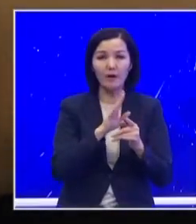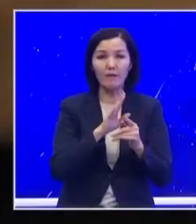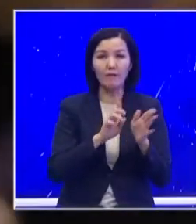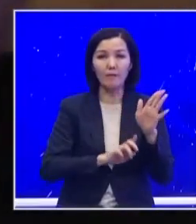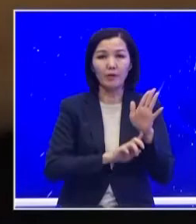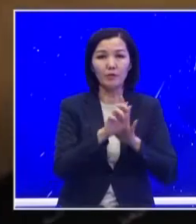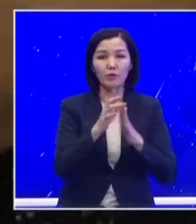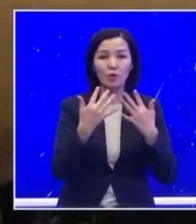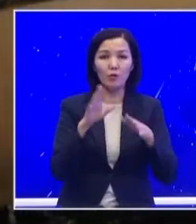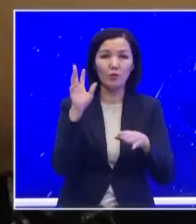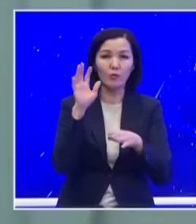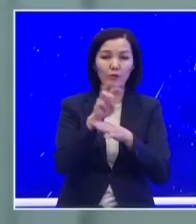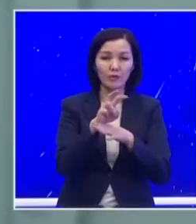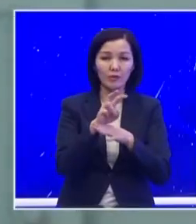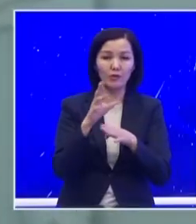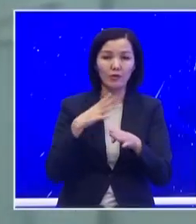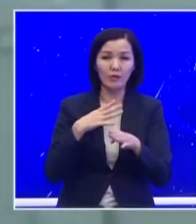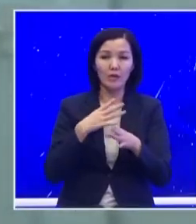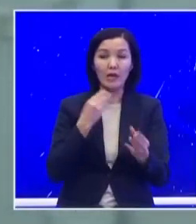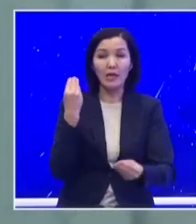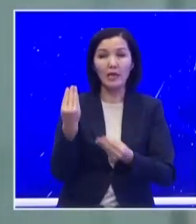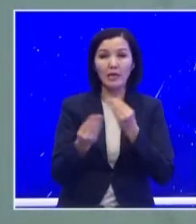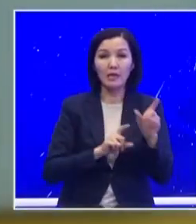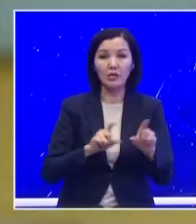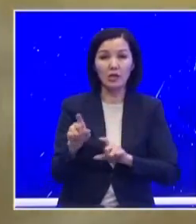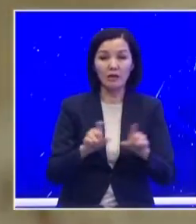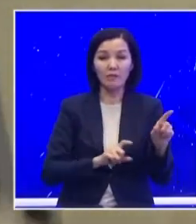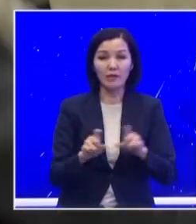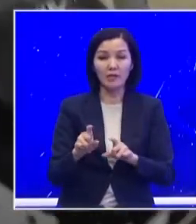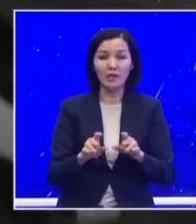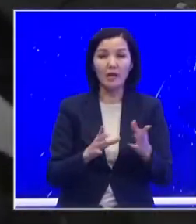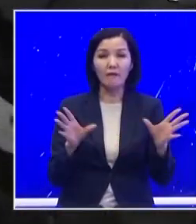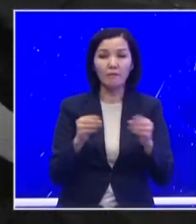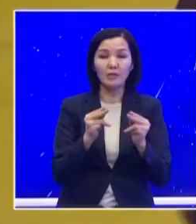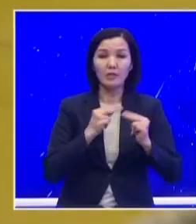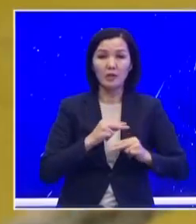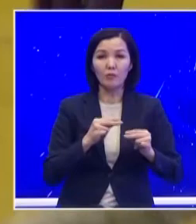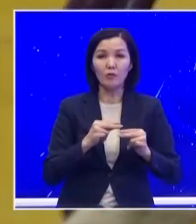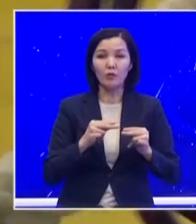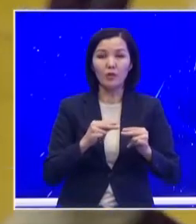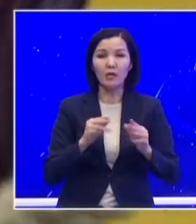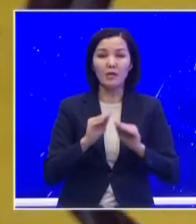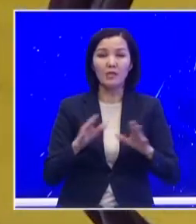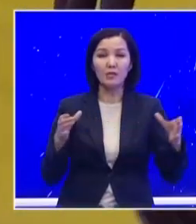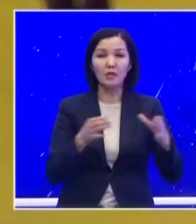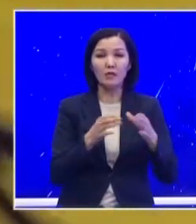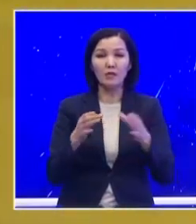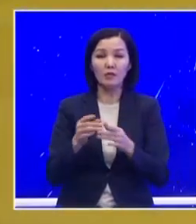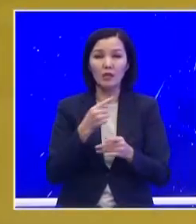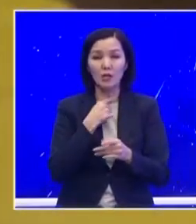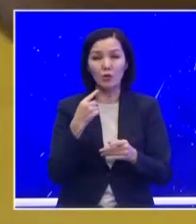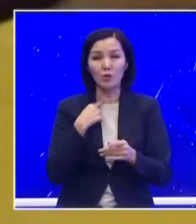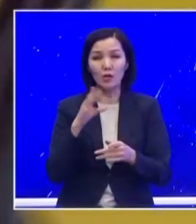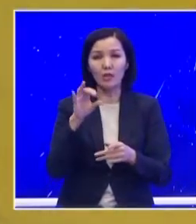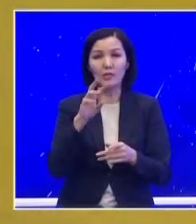приходе поселка Балтыкбе из Кальдинского района играет с ребятней в шахматы, а также сотрудничает со многими детскими кружками и клубами нашего областного центра.